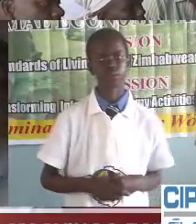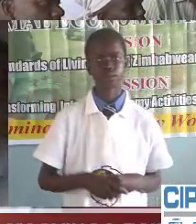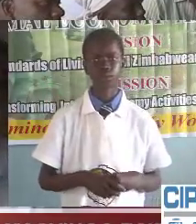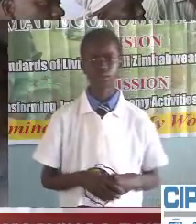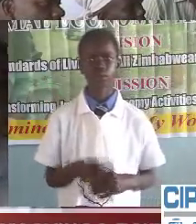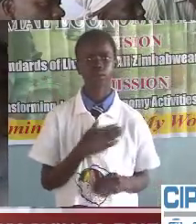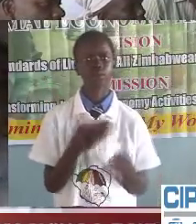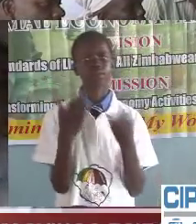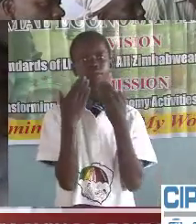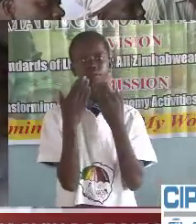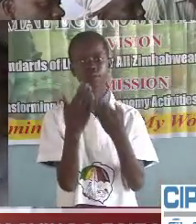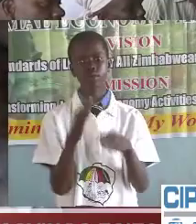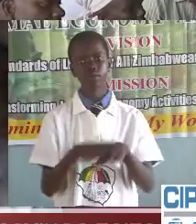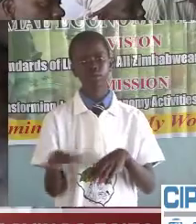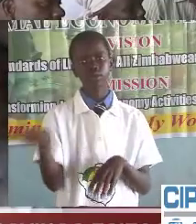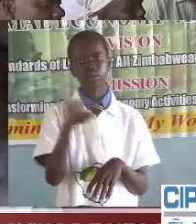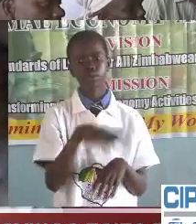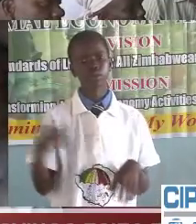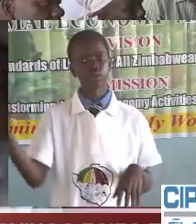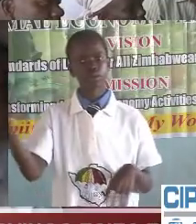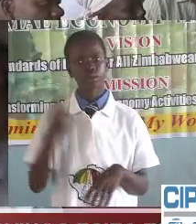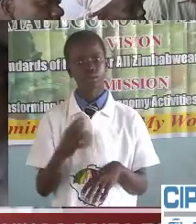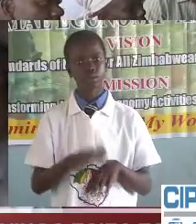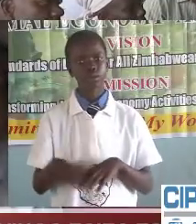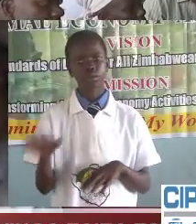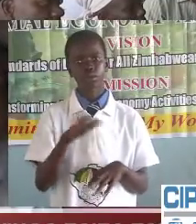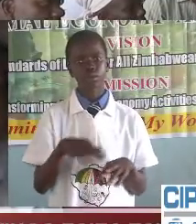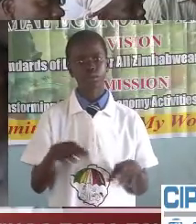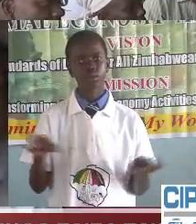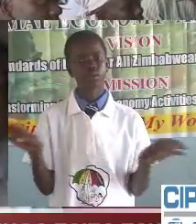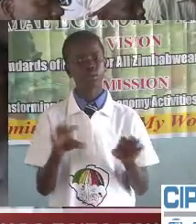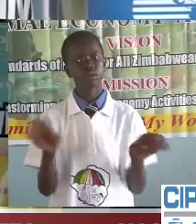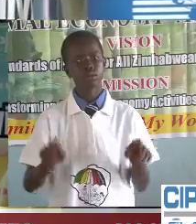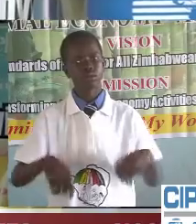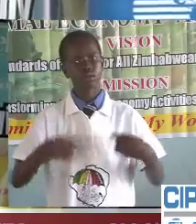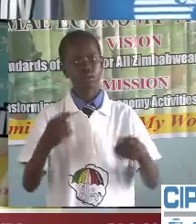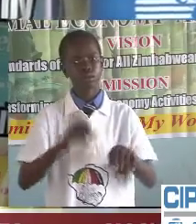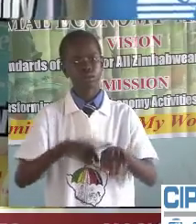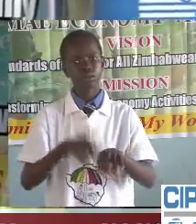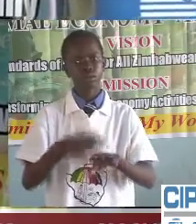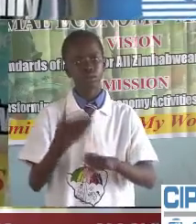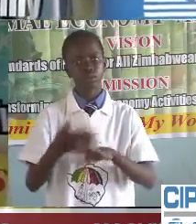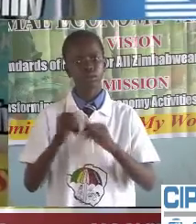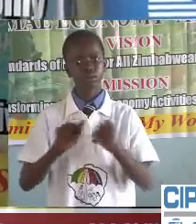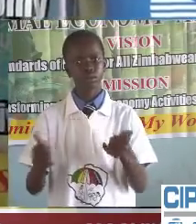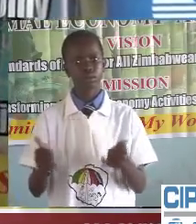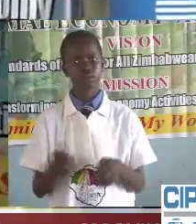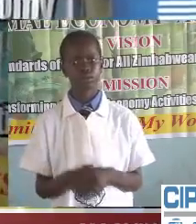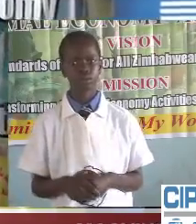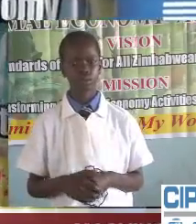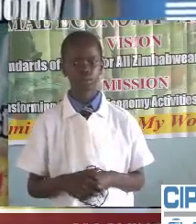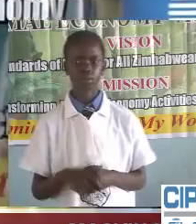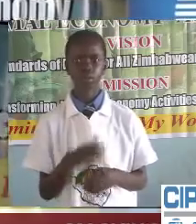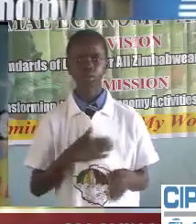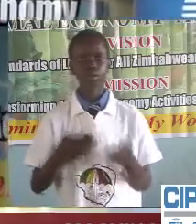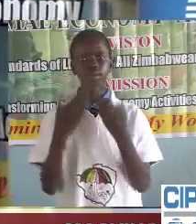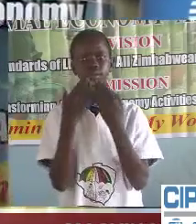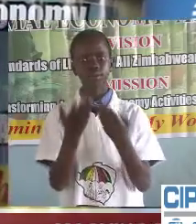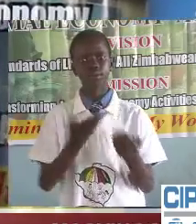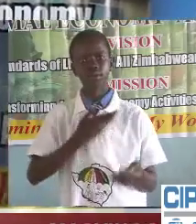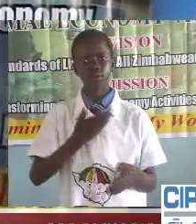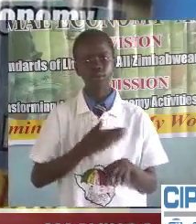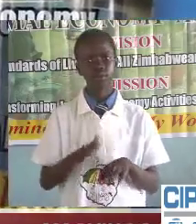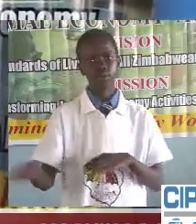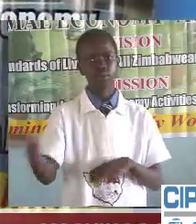Ndinoda kukutendai nekuti makwanisa kuti kuta mangwanani anhasi. Uyezve ndoda kutenda ma-political candidates edu